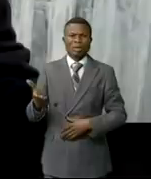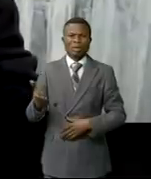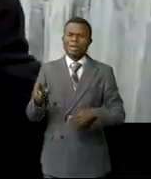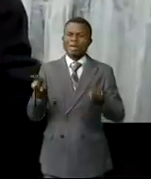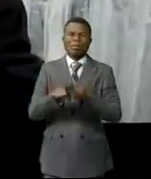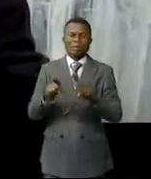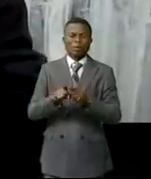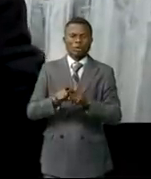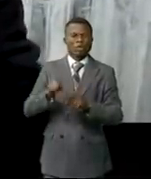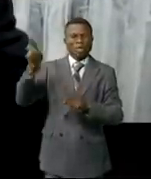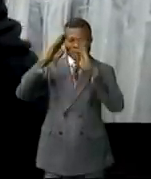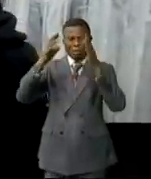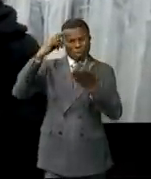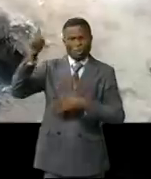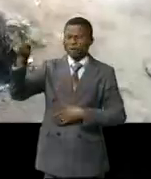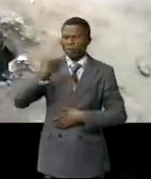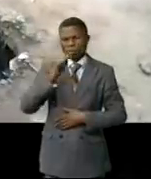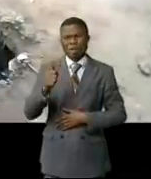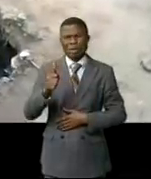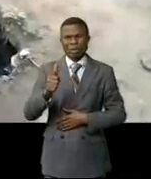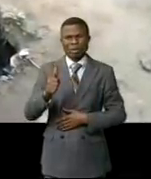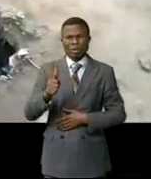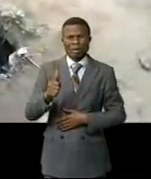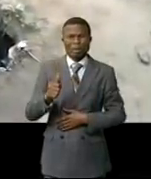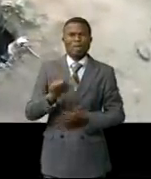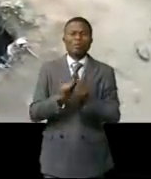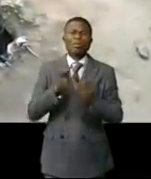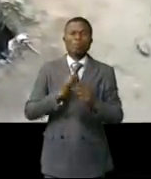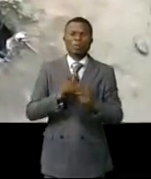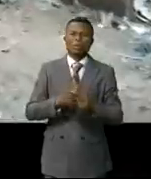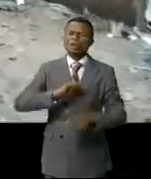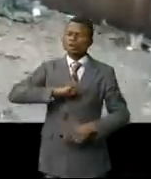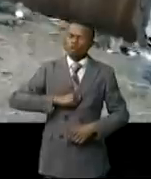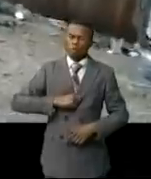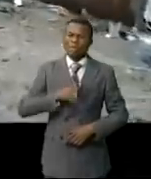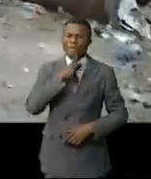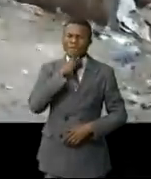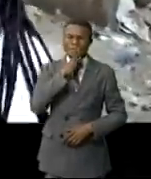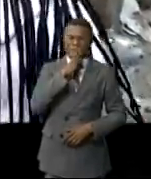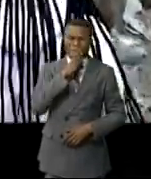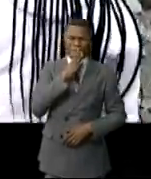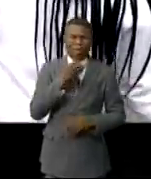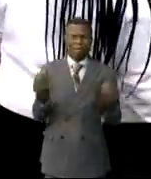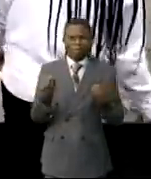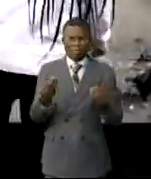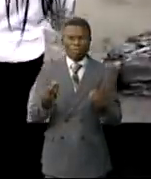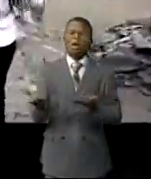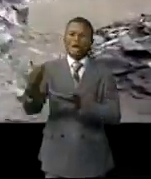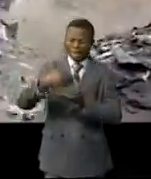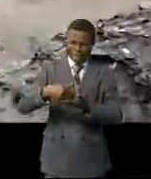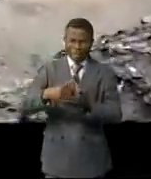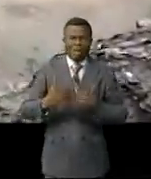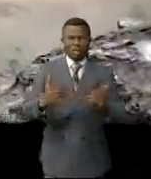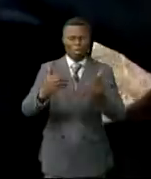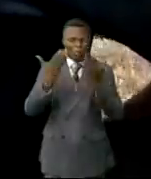pas aux normes en fait. Il piaffe donc d'impatience de rejoindre l'ouvrage réhabilité des fonds